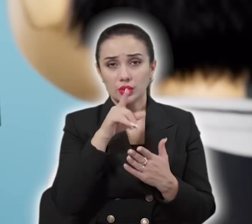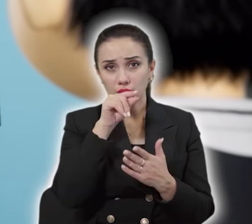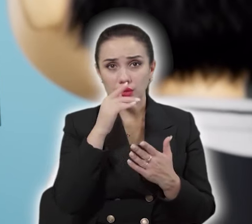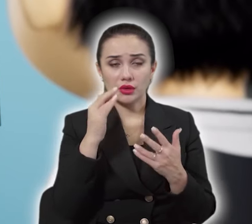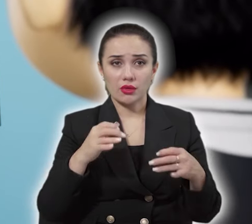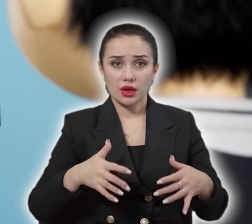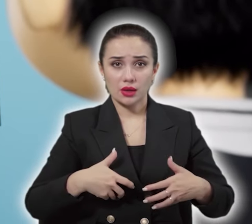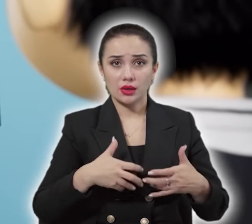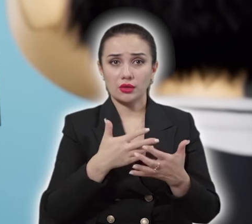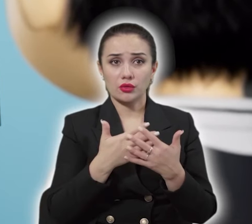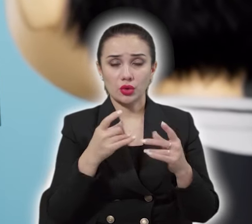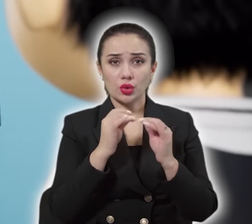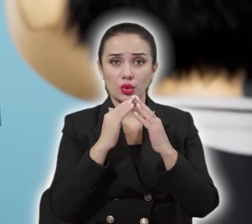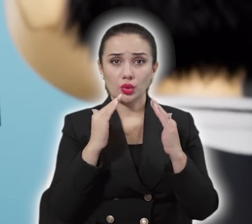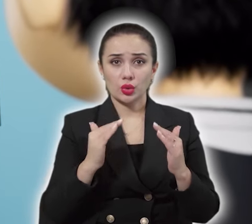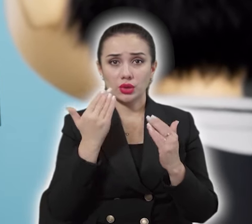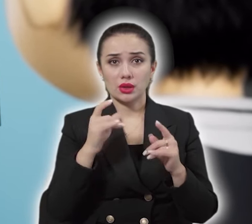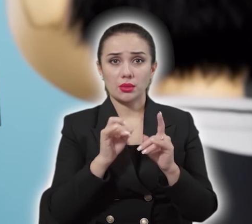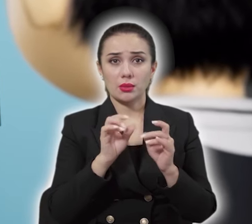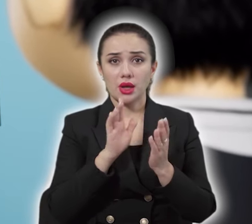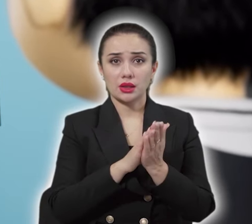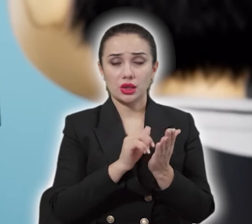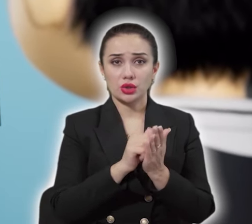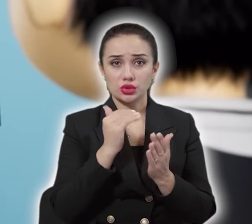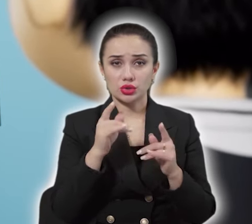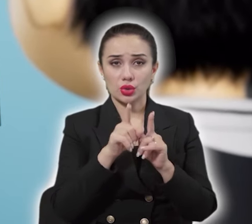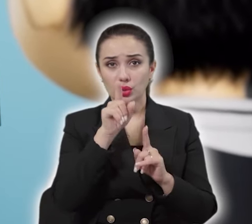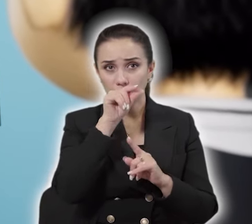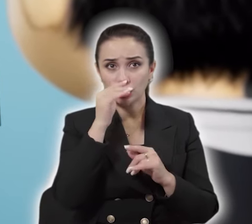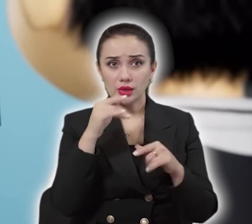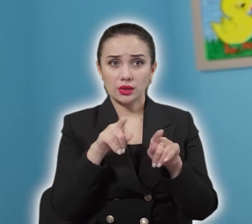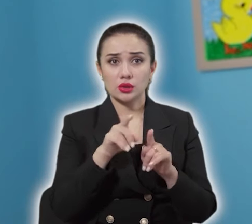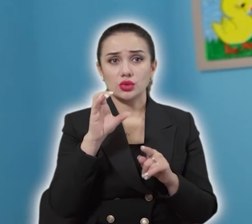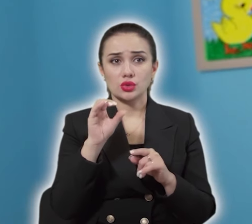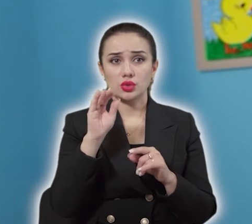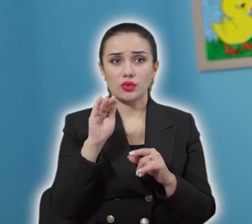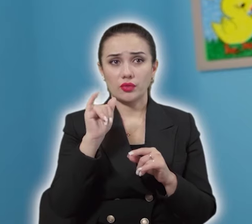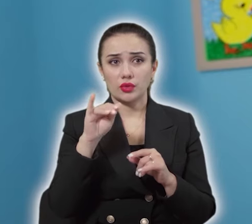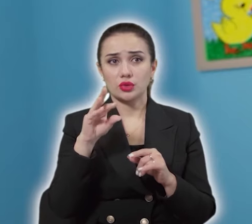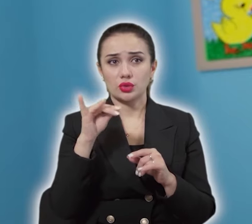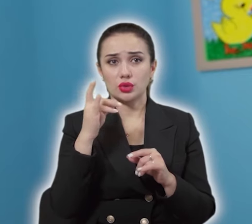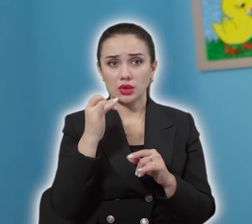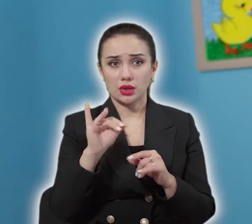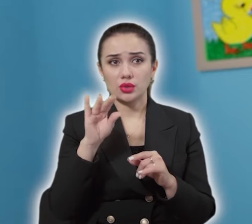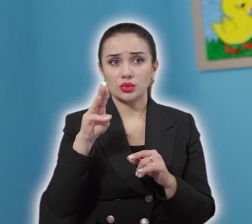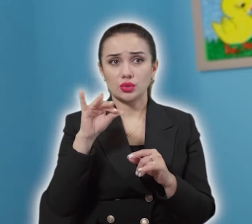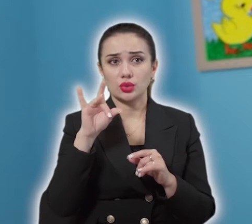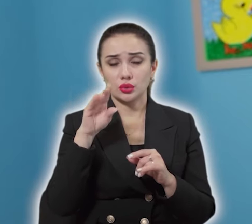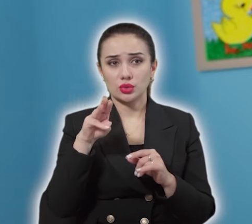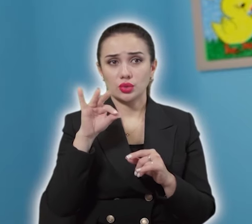bir qator qushlar va hayvonlar cho'llarni uyi deb atashadi. Qushlardan sofitorg'ay,